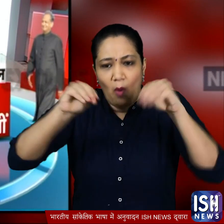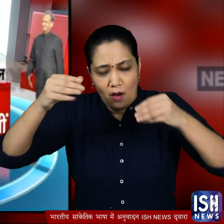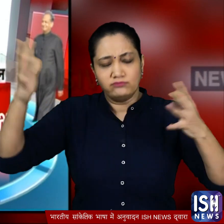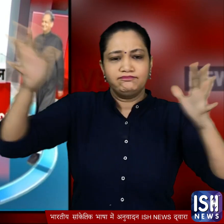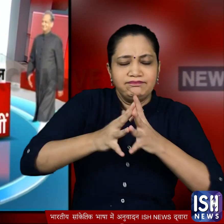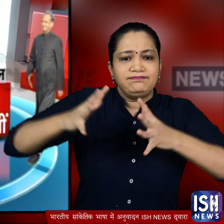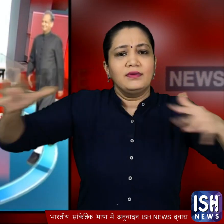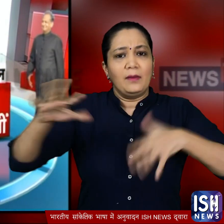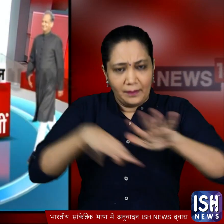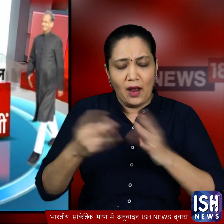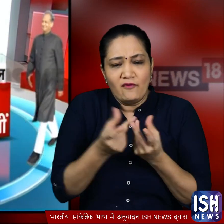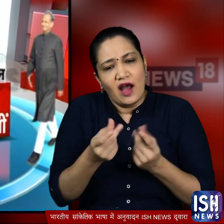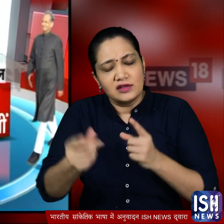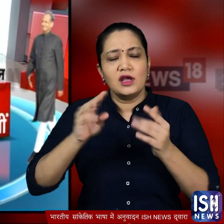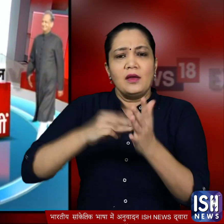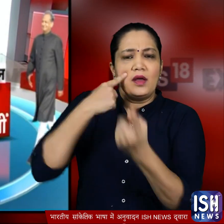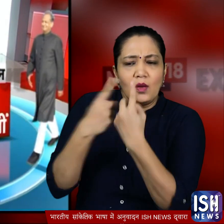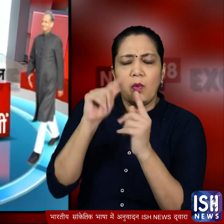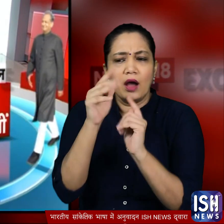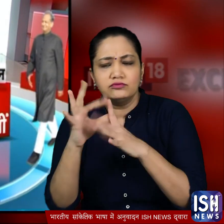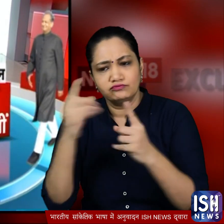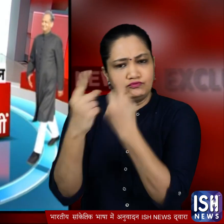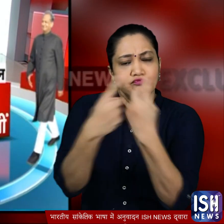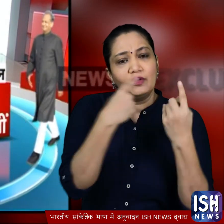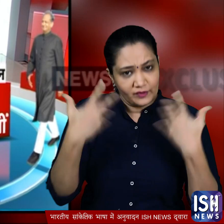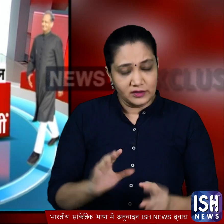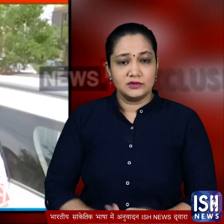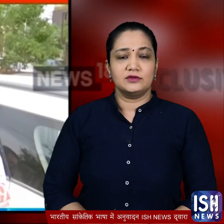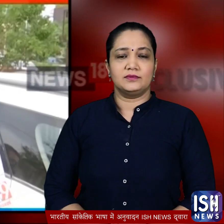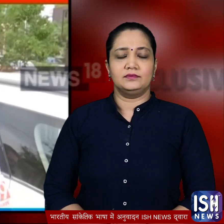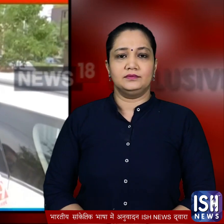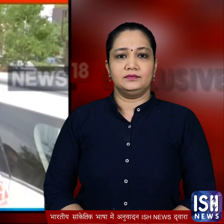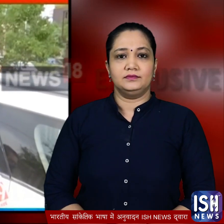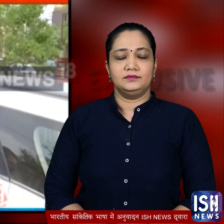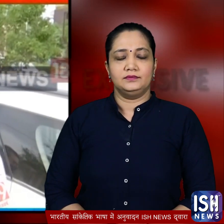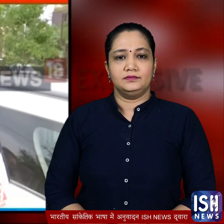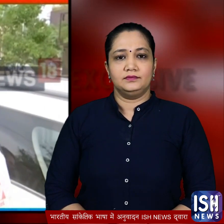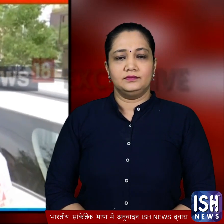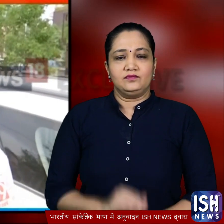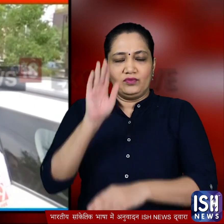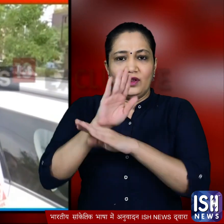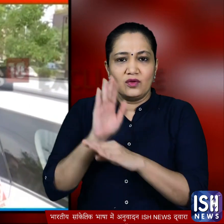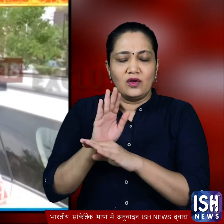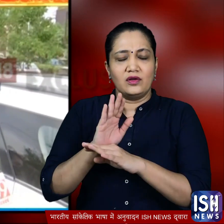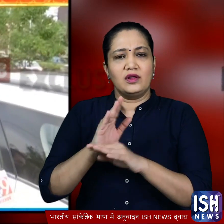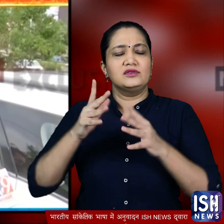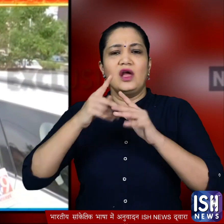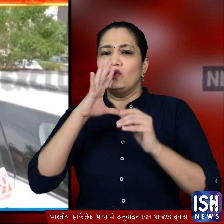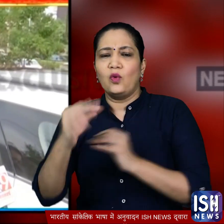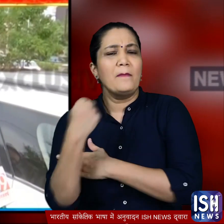दी है और उन्होंने मंत्रियों के कामकाज का ब्यौरा भी कार्मिक विभाग से मांगा है। जब कांग्रेस के पास बहुमत था ही